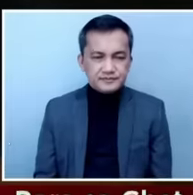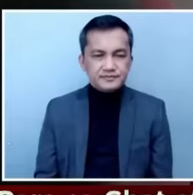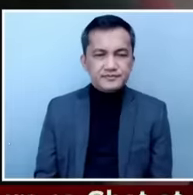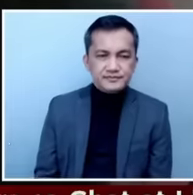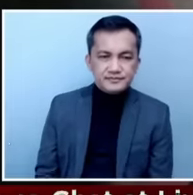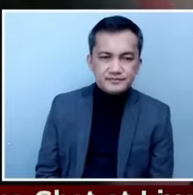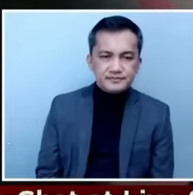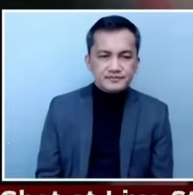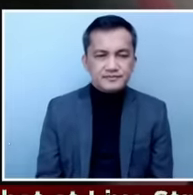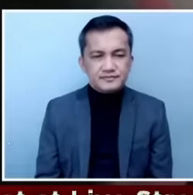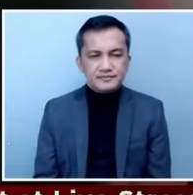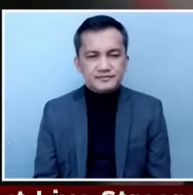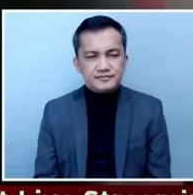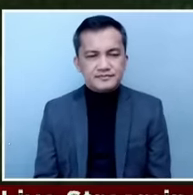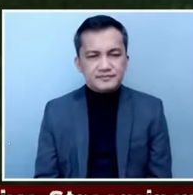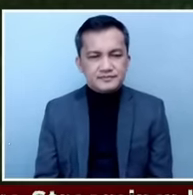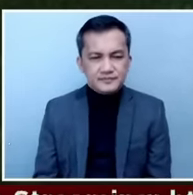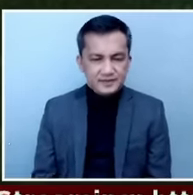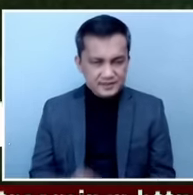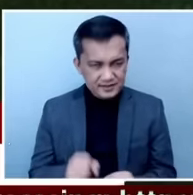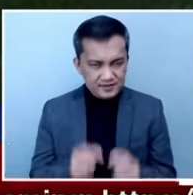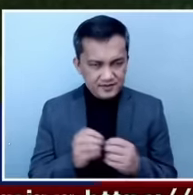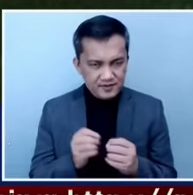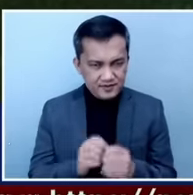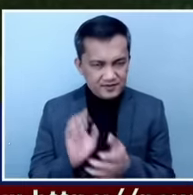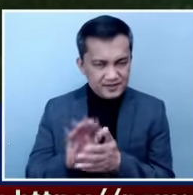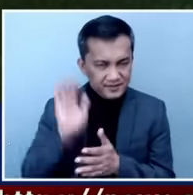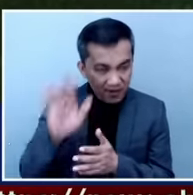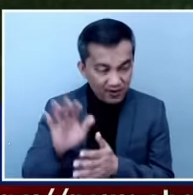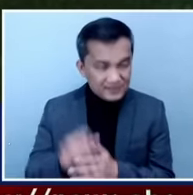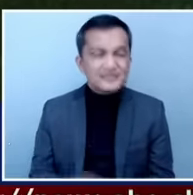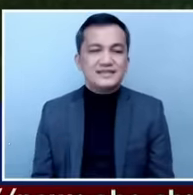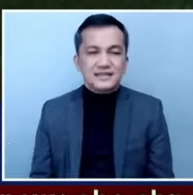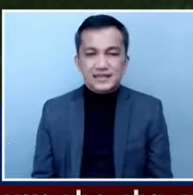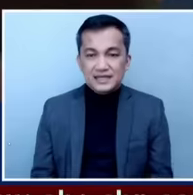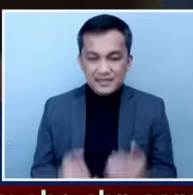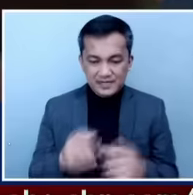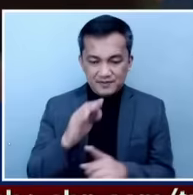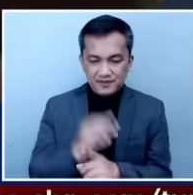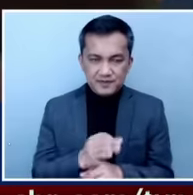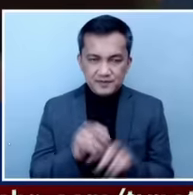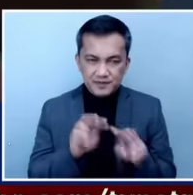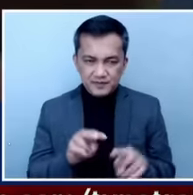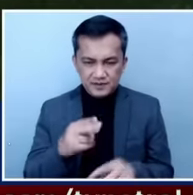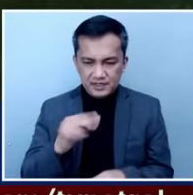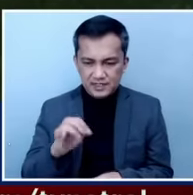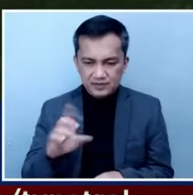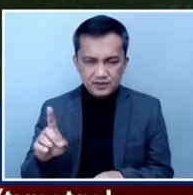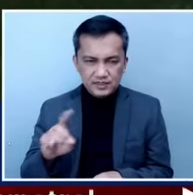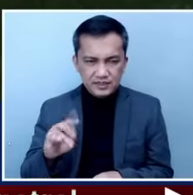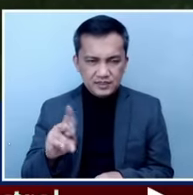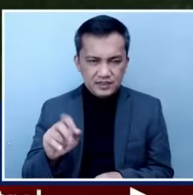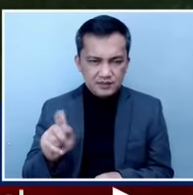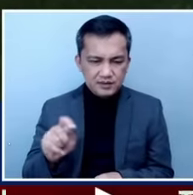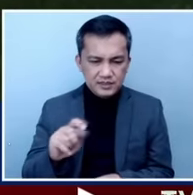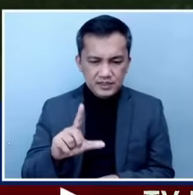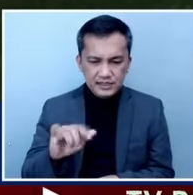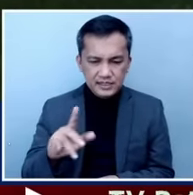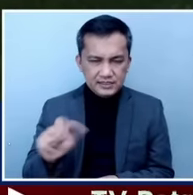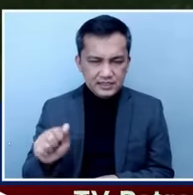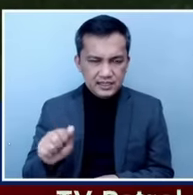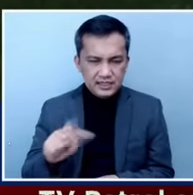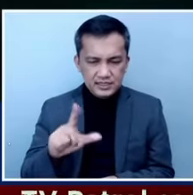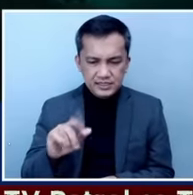Lisa! Does he have more of a basketball body? Ngayong Pebrero, mapapanood na ang Hollywood debut ni Liza Soberano na Lisa